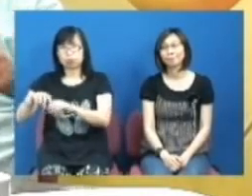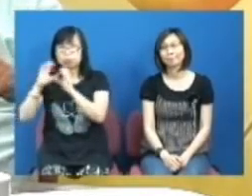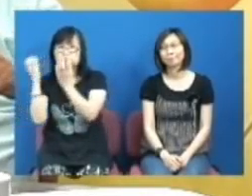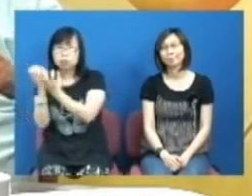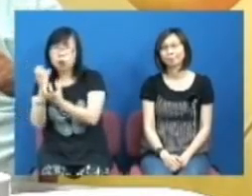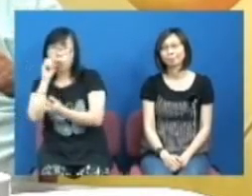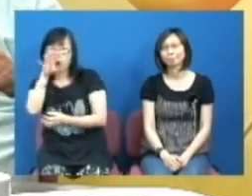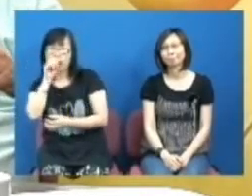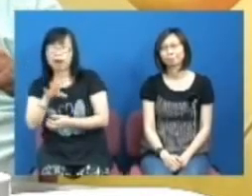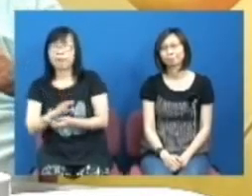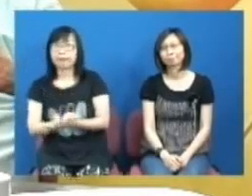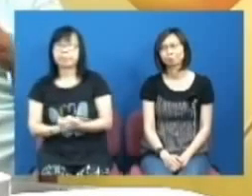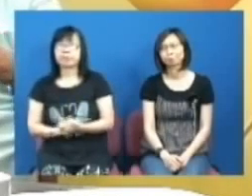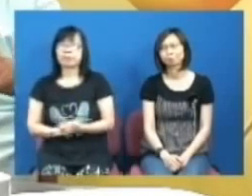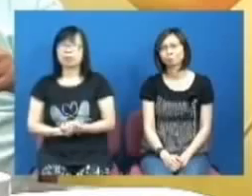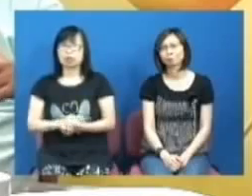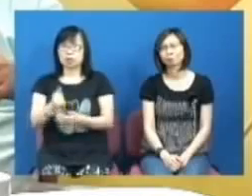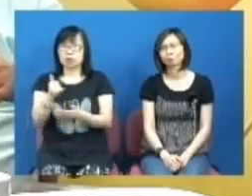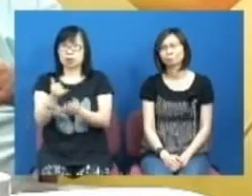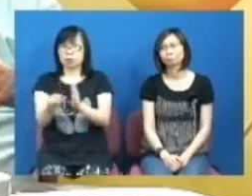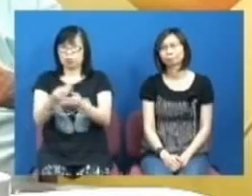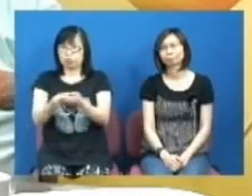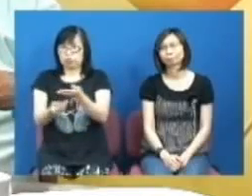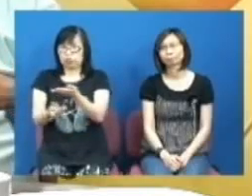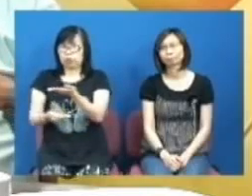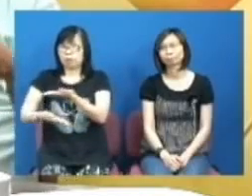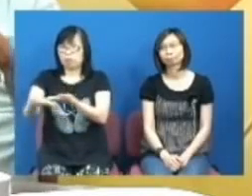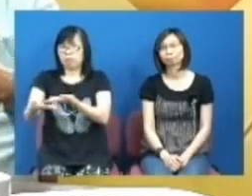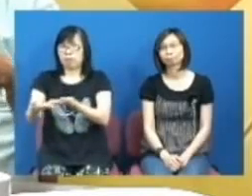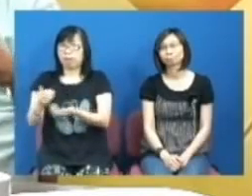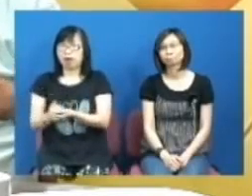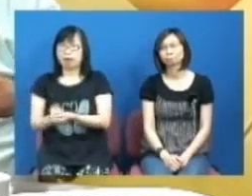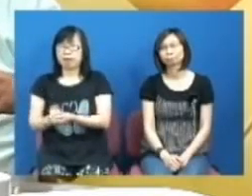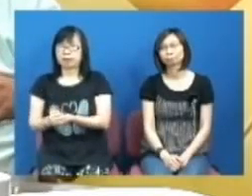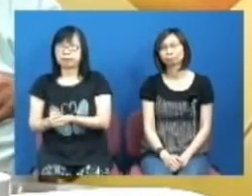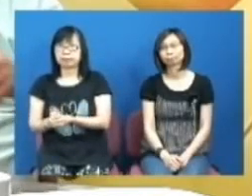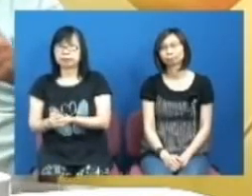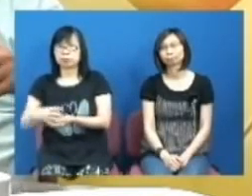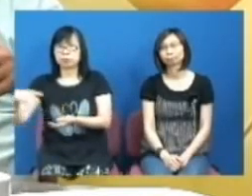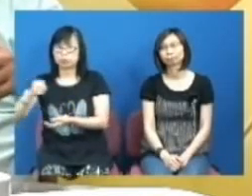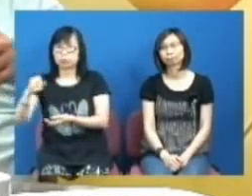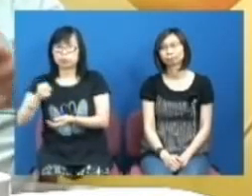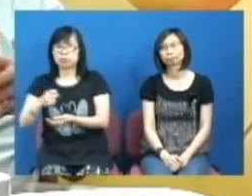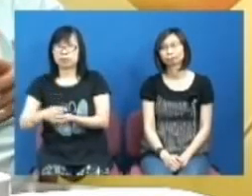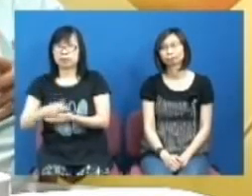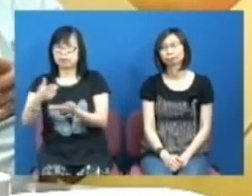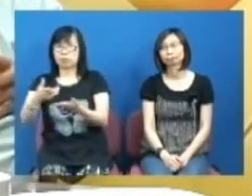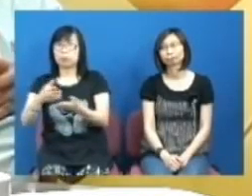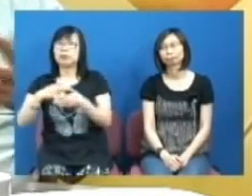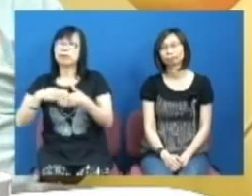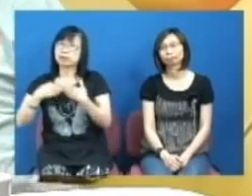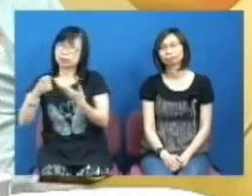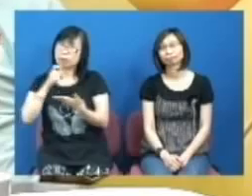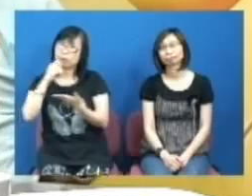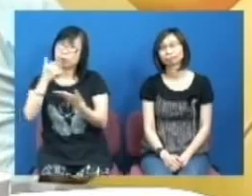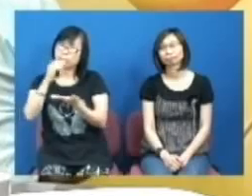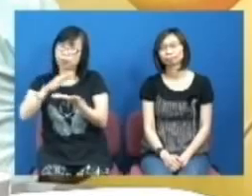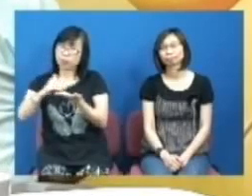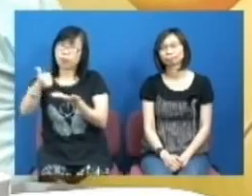你出賣長子權，你係會得到善待嘅，好清楚